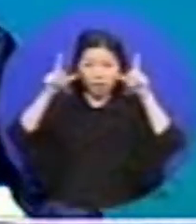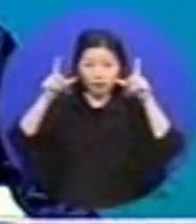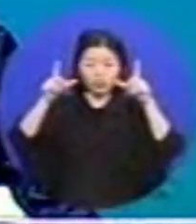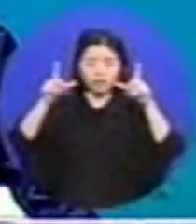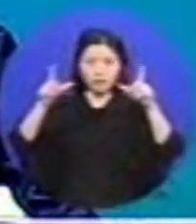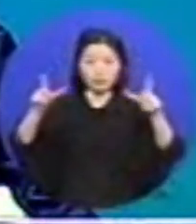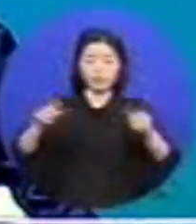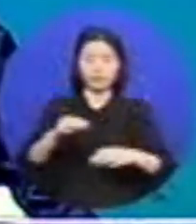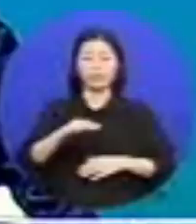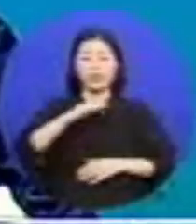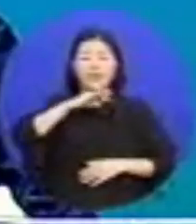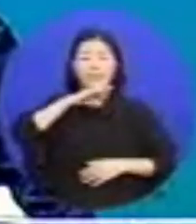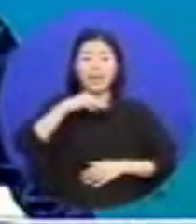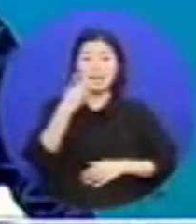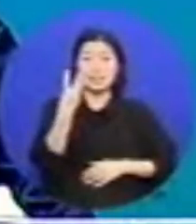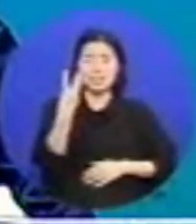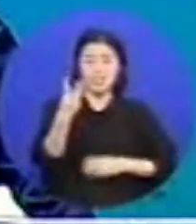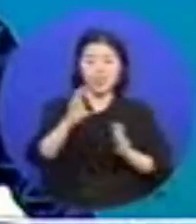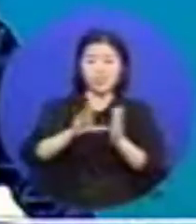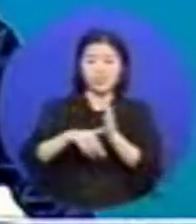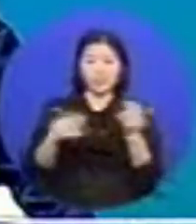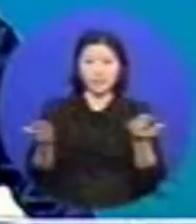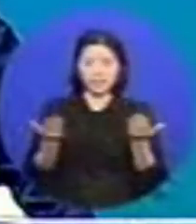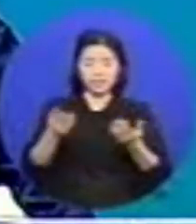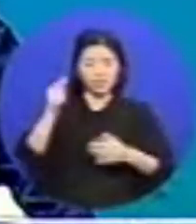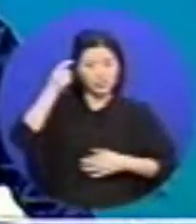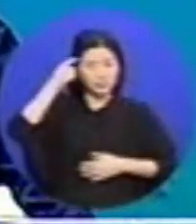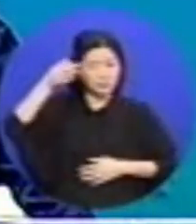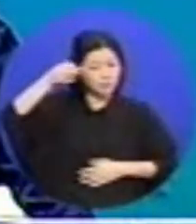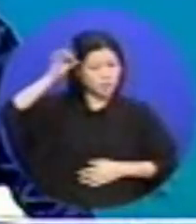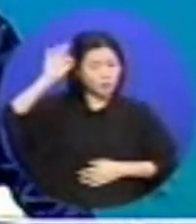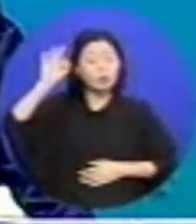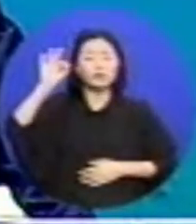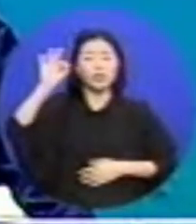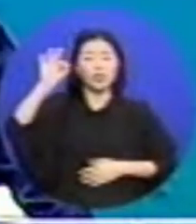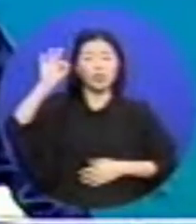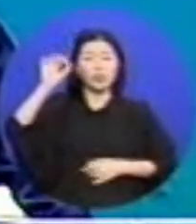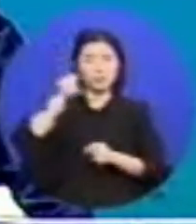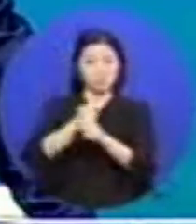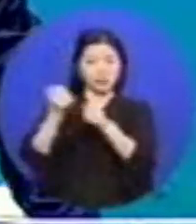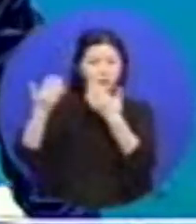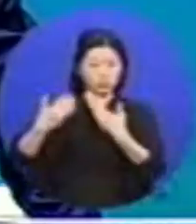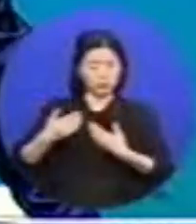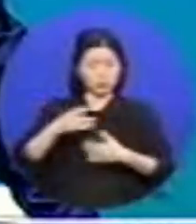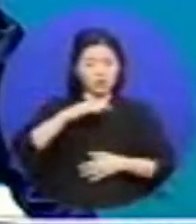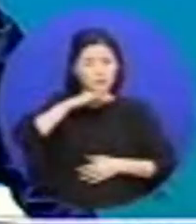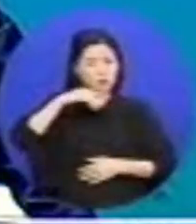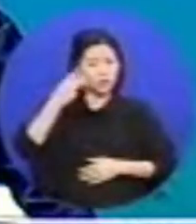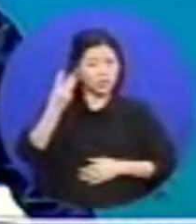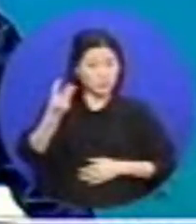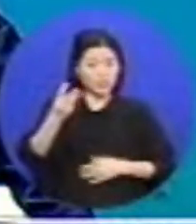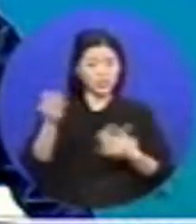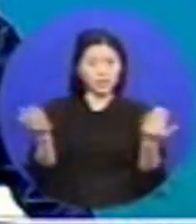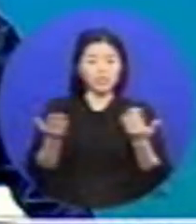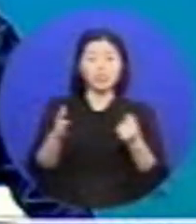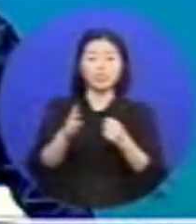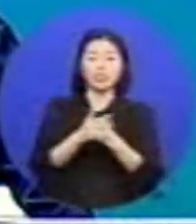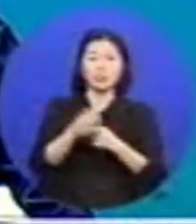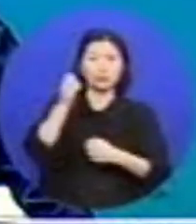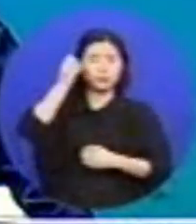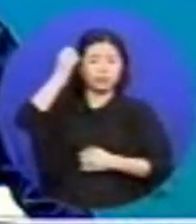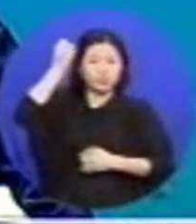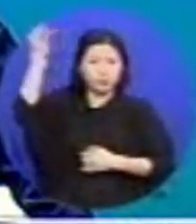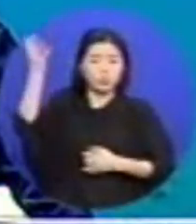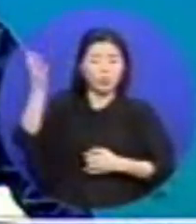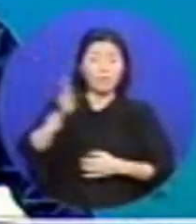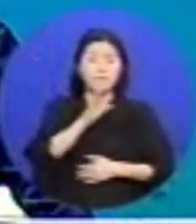세 살 때 일을 보여주셨어요. 생각나게 하셨어요. 세 살 때 일이니 거의 다 잊어버리고